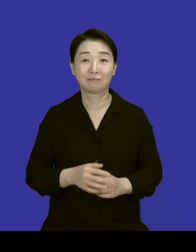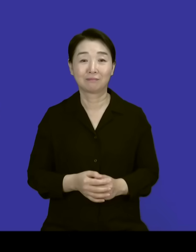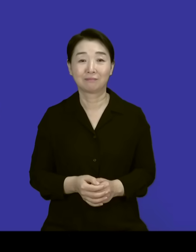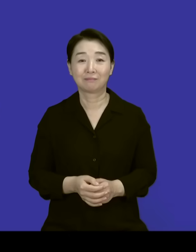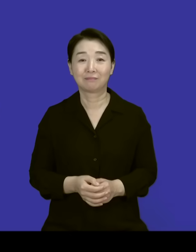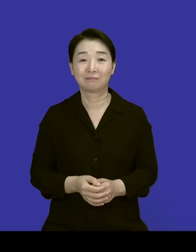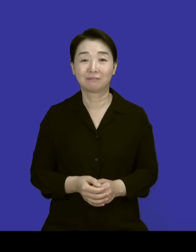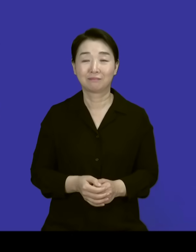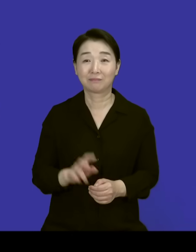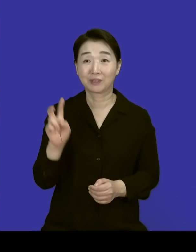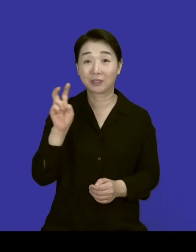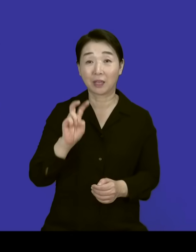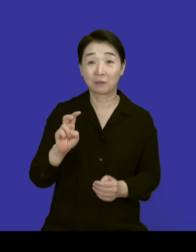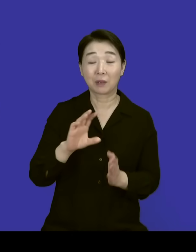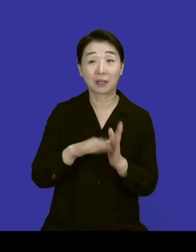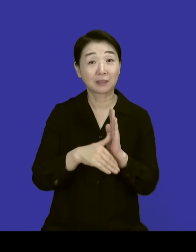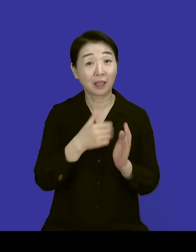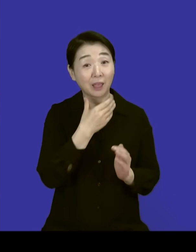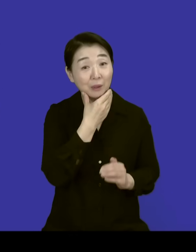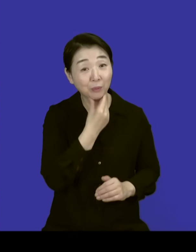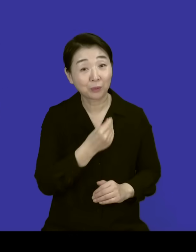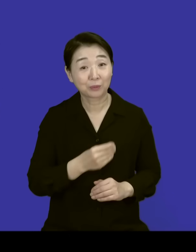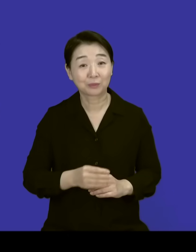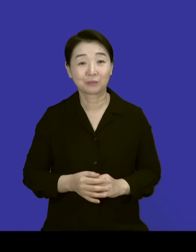근데 그래도 그때 음악 할 때 굉장히 행복했죠.